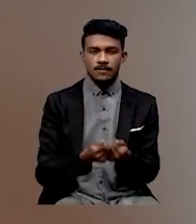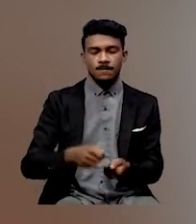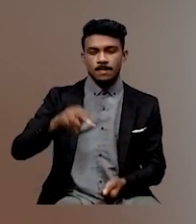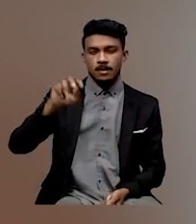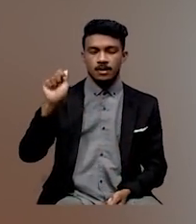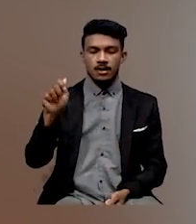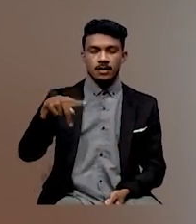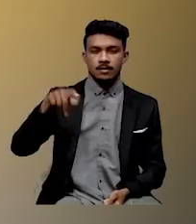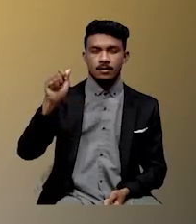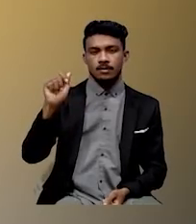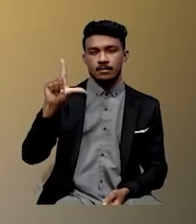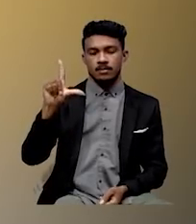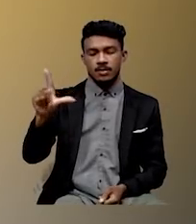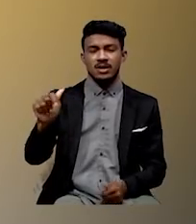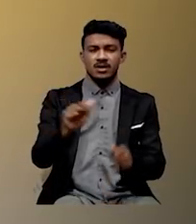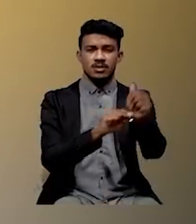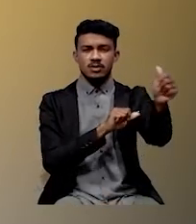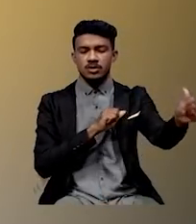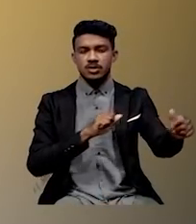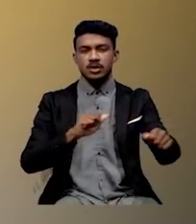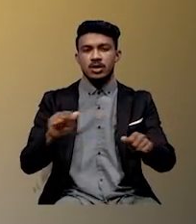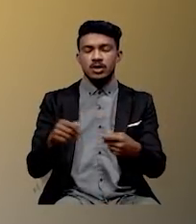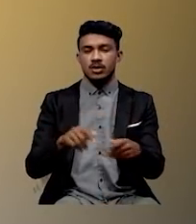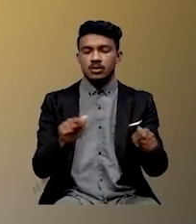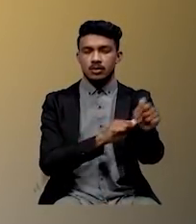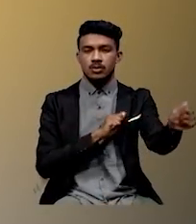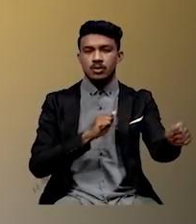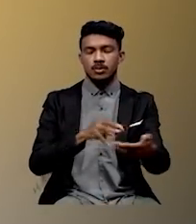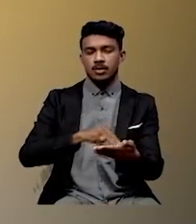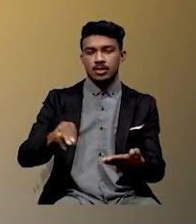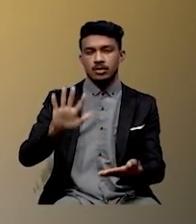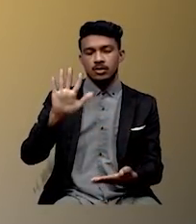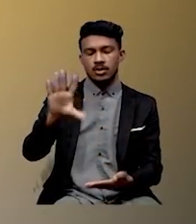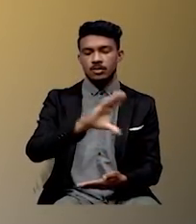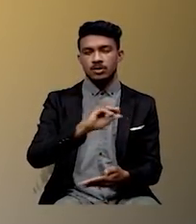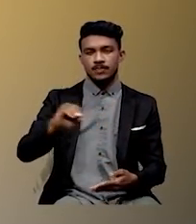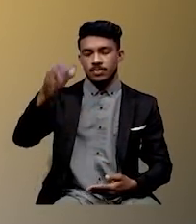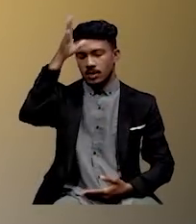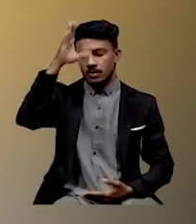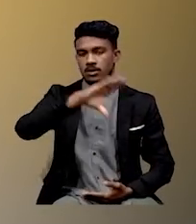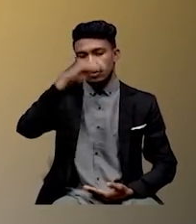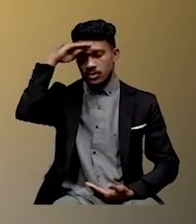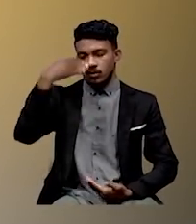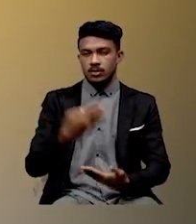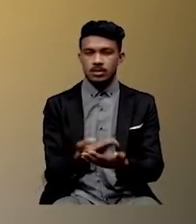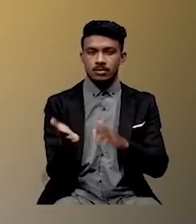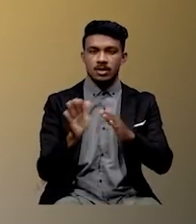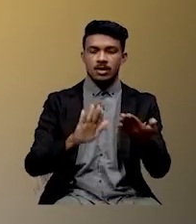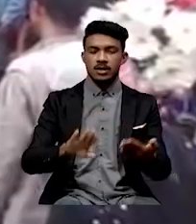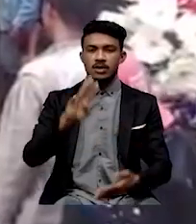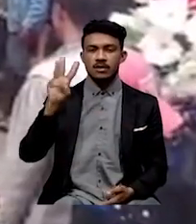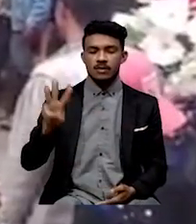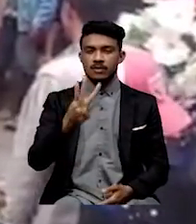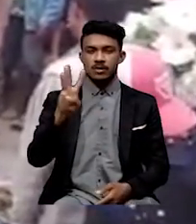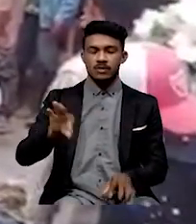husi distansia kilometru lima husi suku Sibuni. Mate isin rua aman hooan ne, ia kuarta semana ne, familia